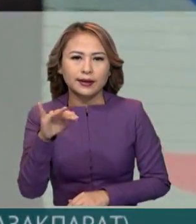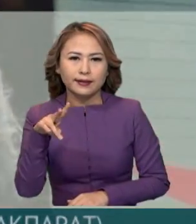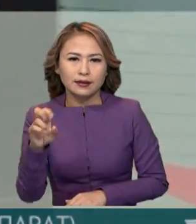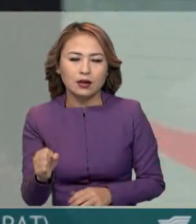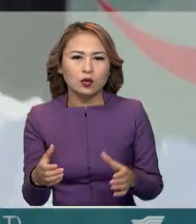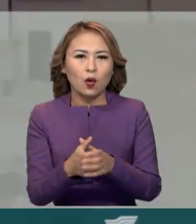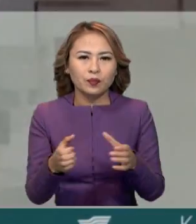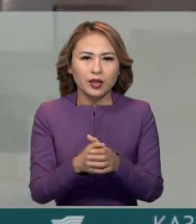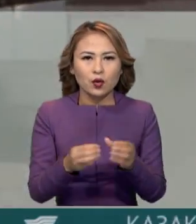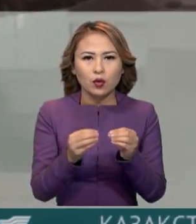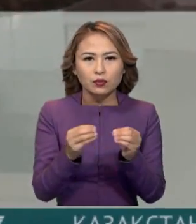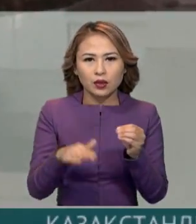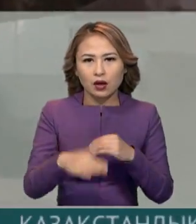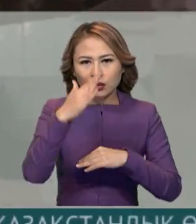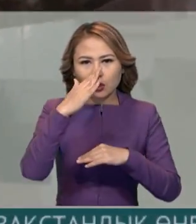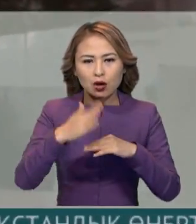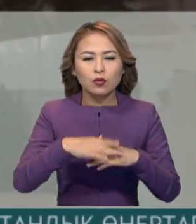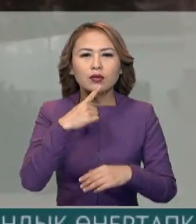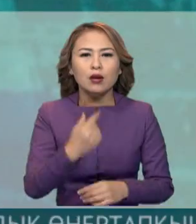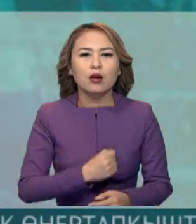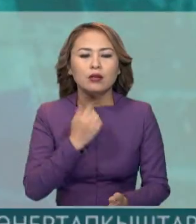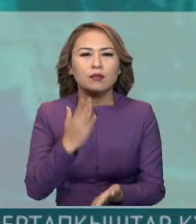лаңкестік топтарының 10,000-ға жоғы жауынгері бар.